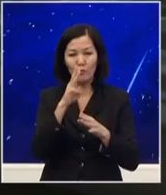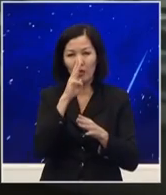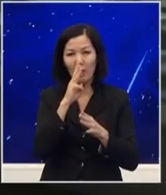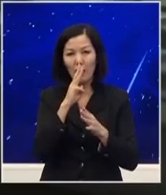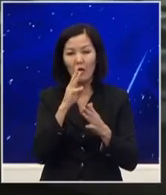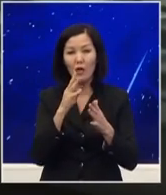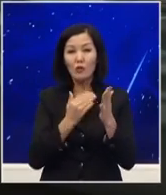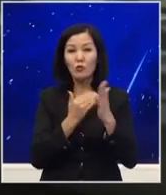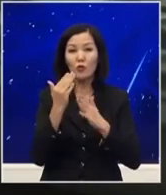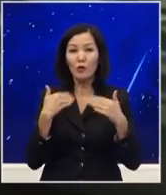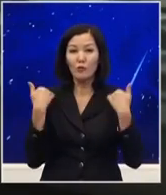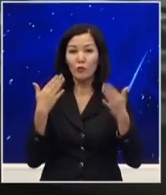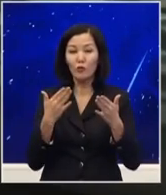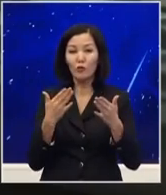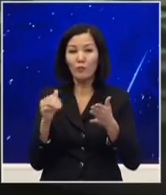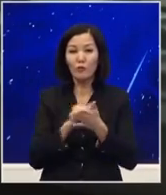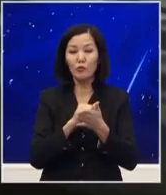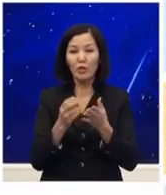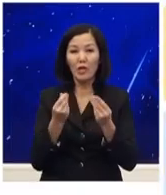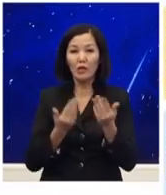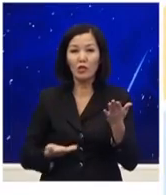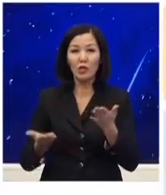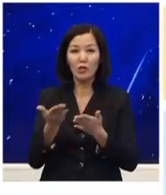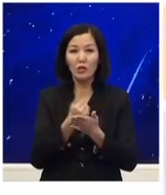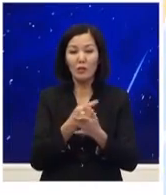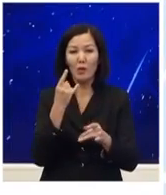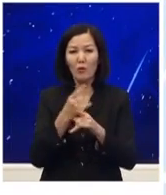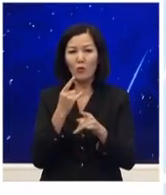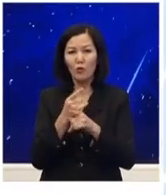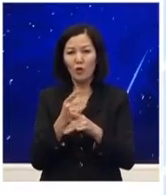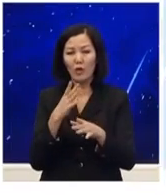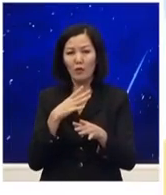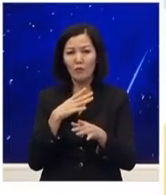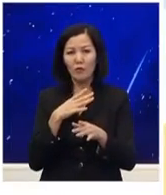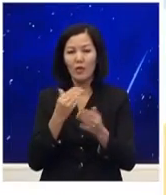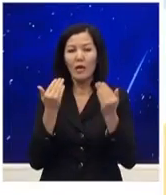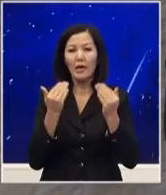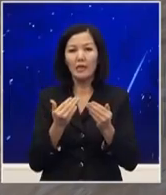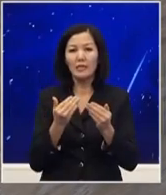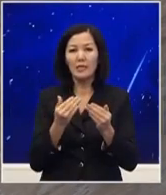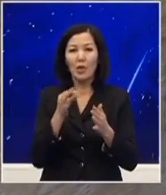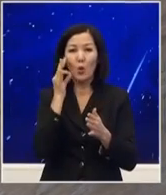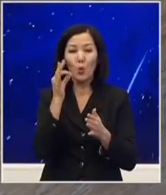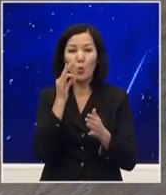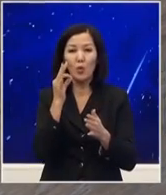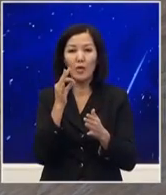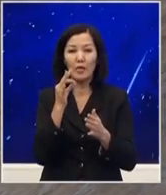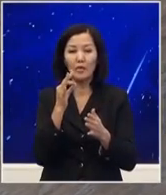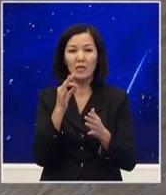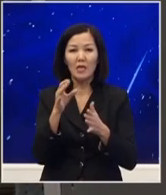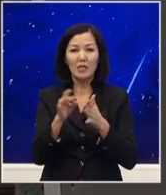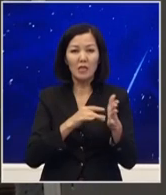кей құжаттарды реттеуге ақша алып, елді алдап отырған. Күнкөріс көзін таппай сандалғандар айлакерлер құрығына оңай